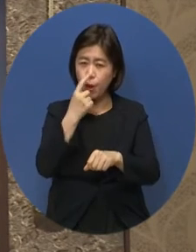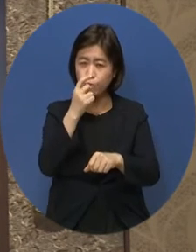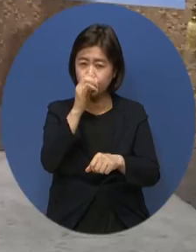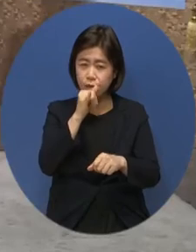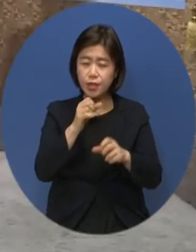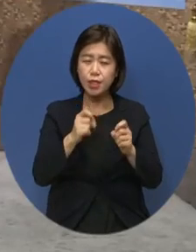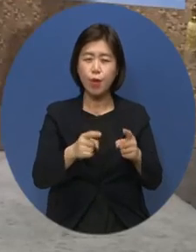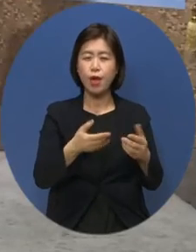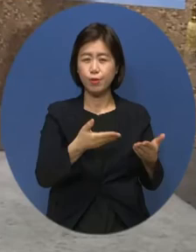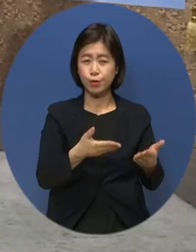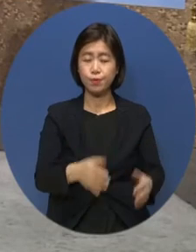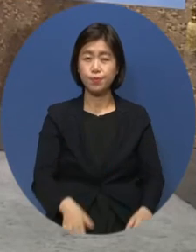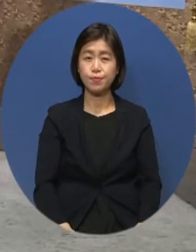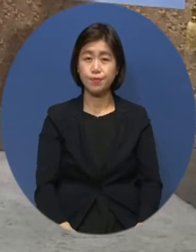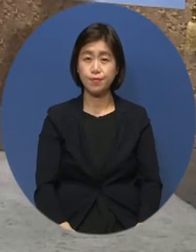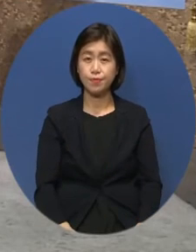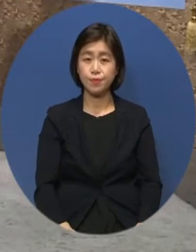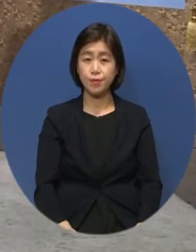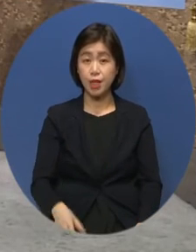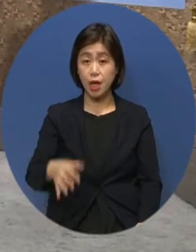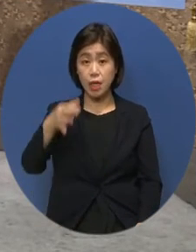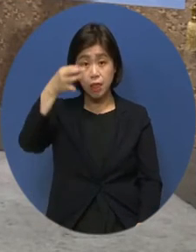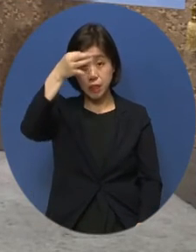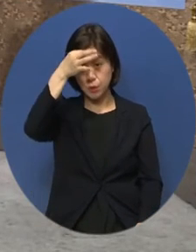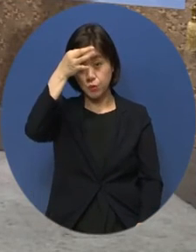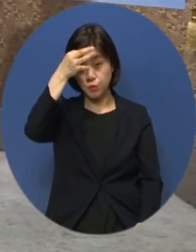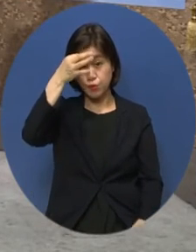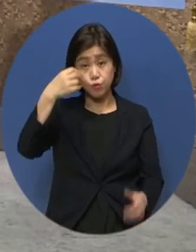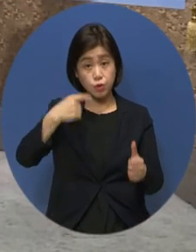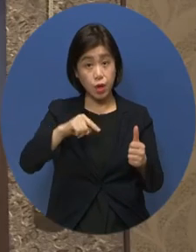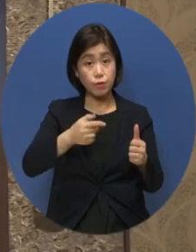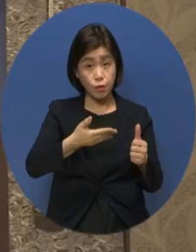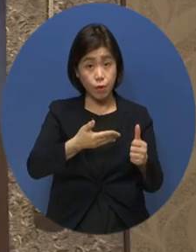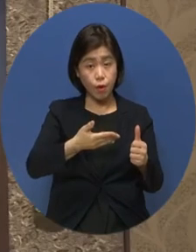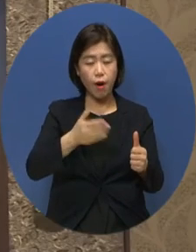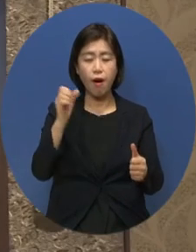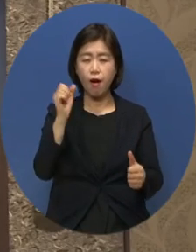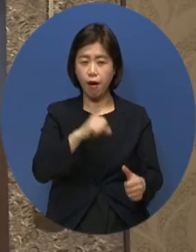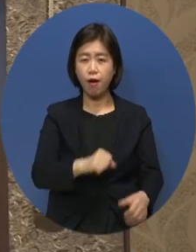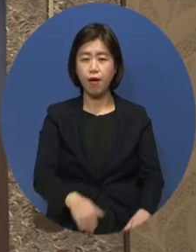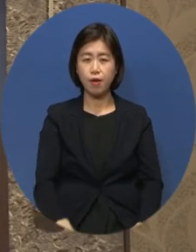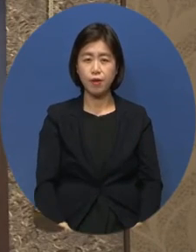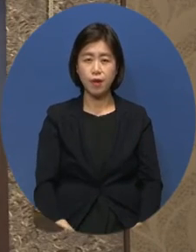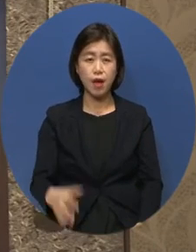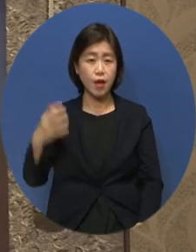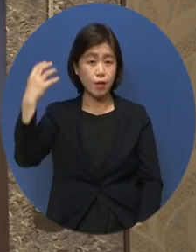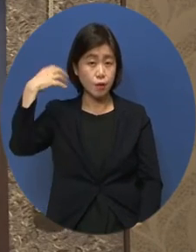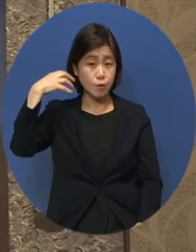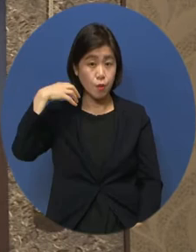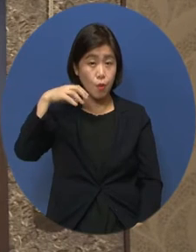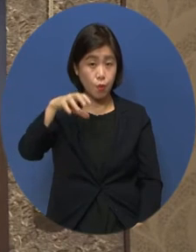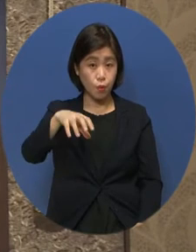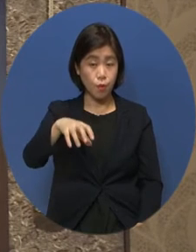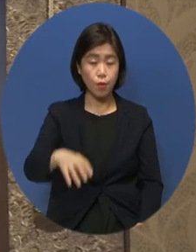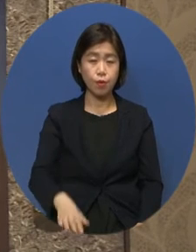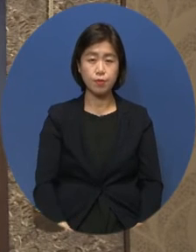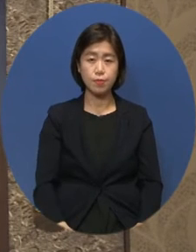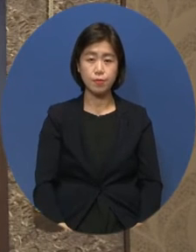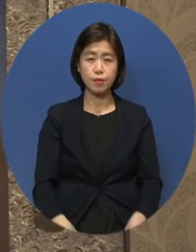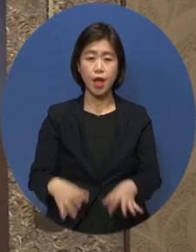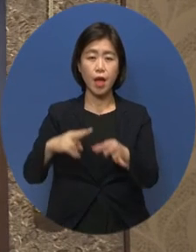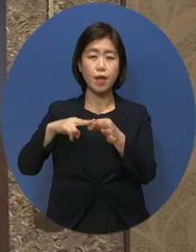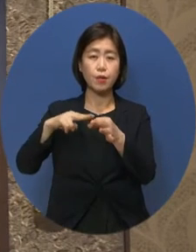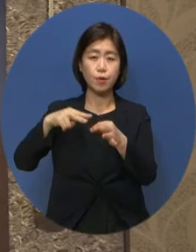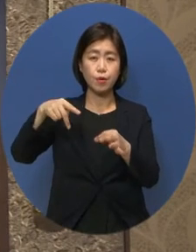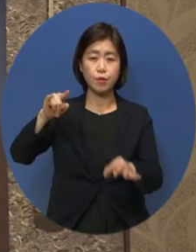하구요 사진과 영상 기술을 그러니까 배울 수 있는 거예요 예 우리 연금 부적의 는 예 아 우리 색감